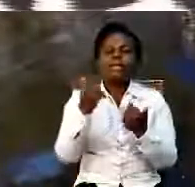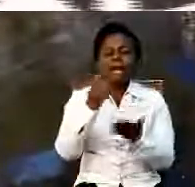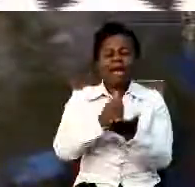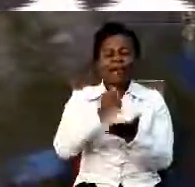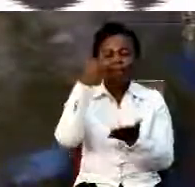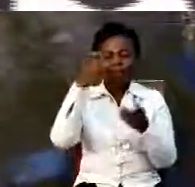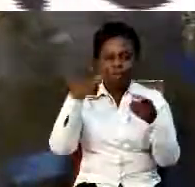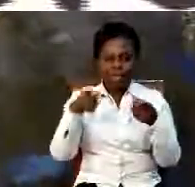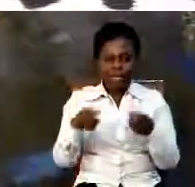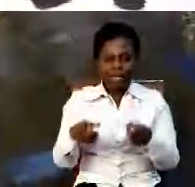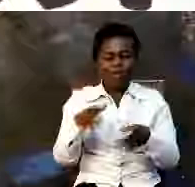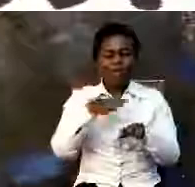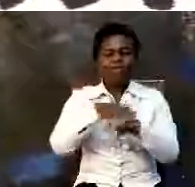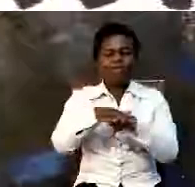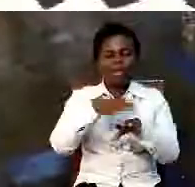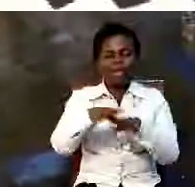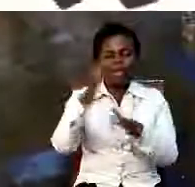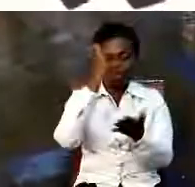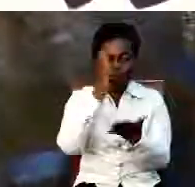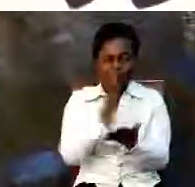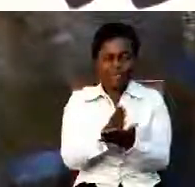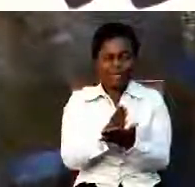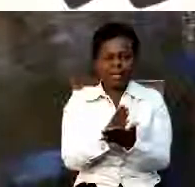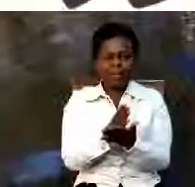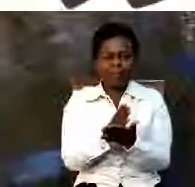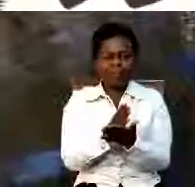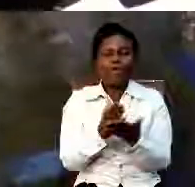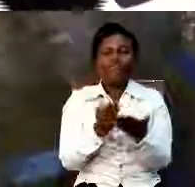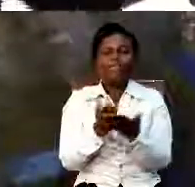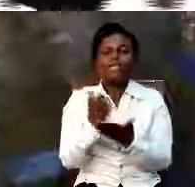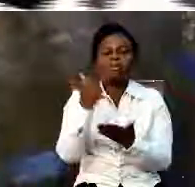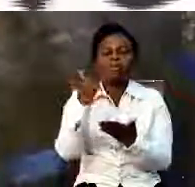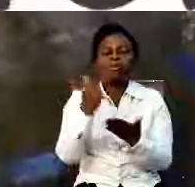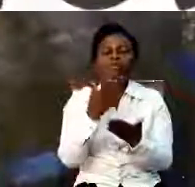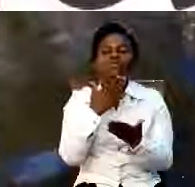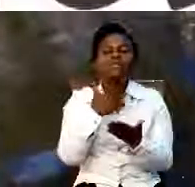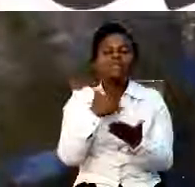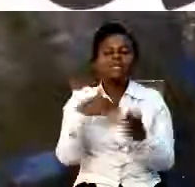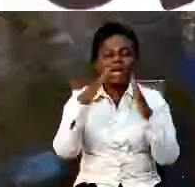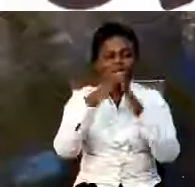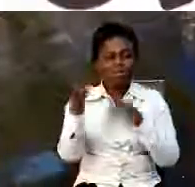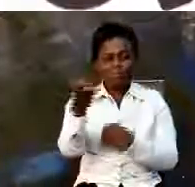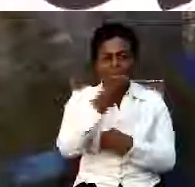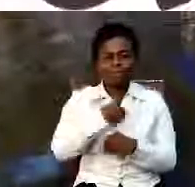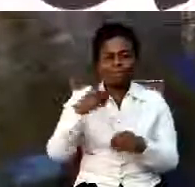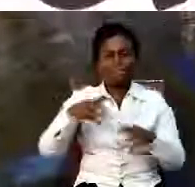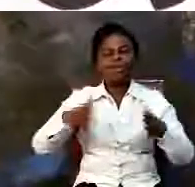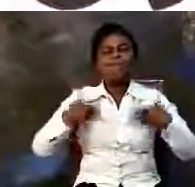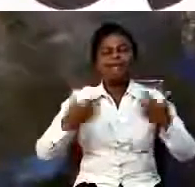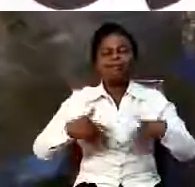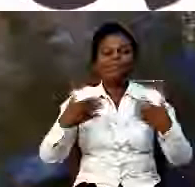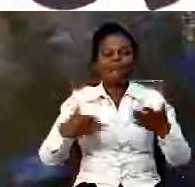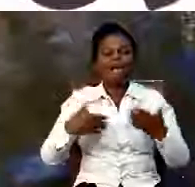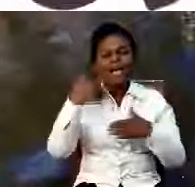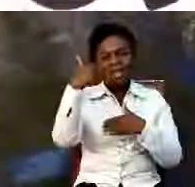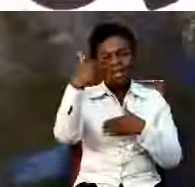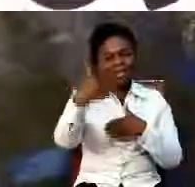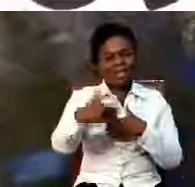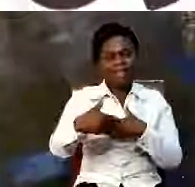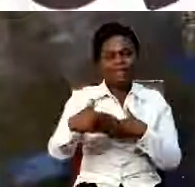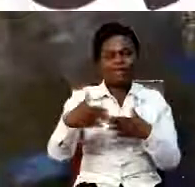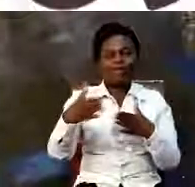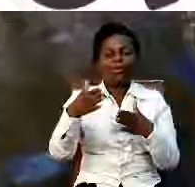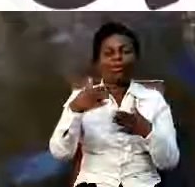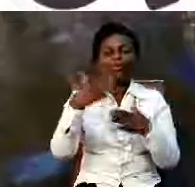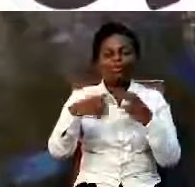leo wanaume tuambiane ukweli. Uongo kweli jamani? Maana tunataka nyumba zetu ziwe namna gani? Na furaha na amani. Kesho tutazungumza habari ya